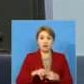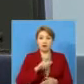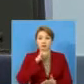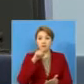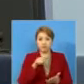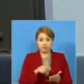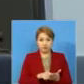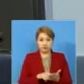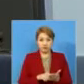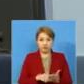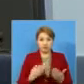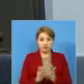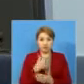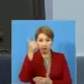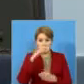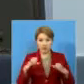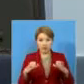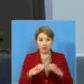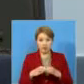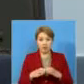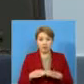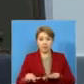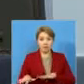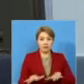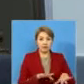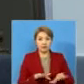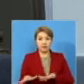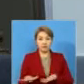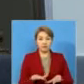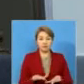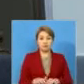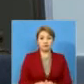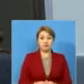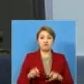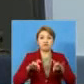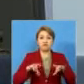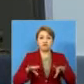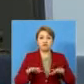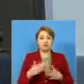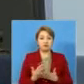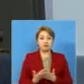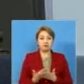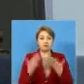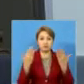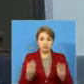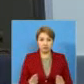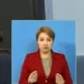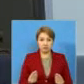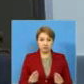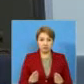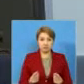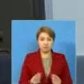вопрос о новогодних корпоративных мероприятиях в кафе и ресторанах на сегодняшний